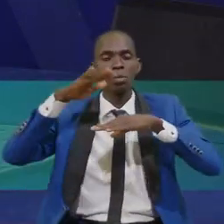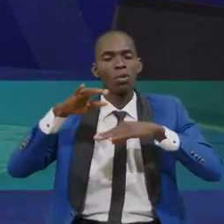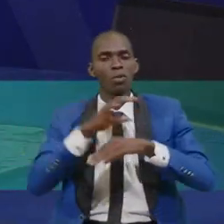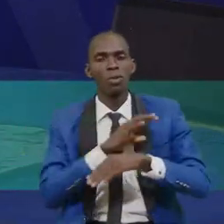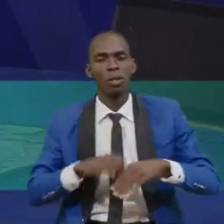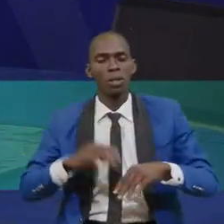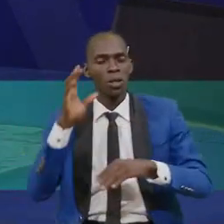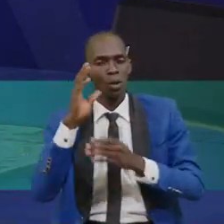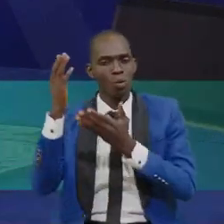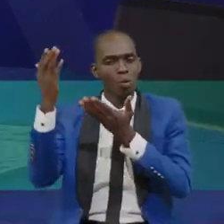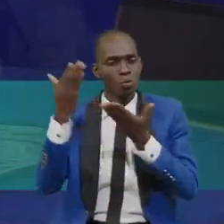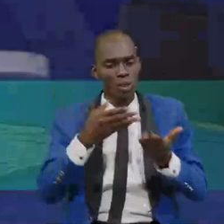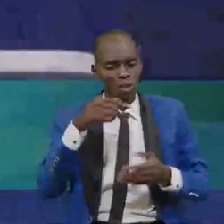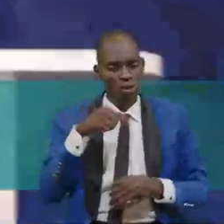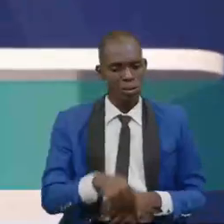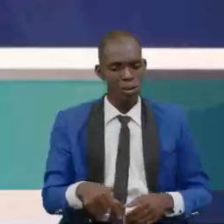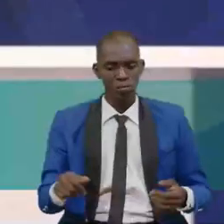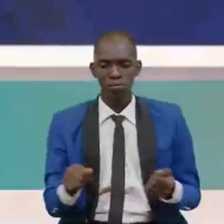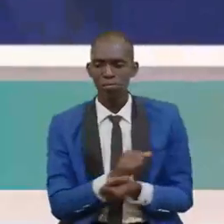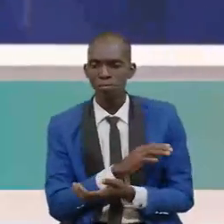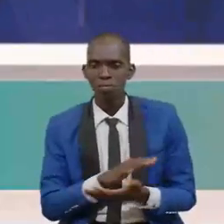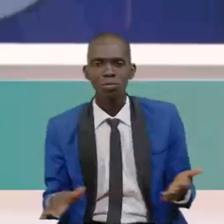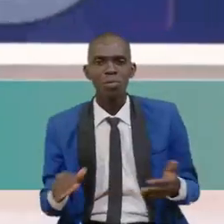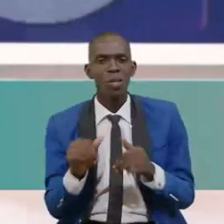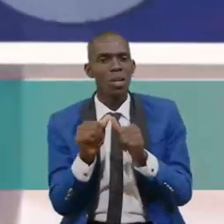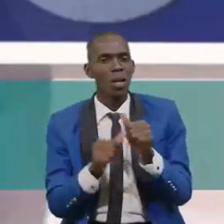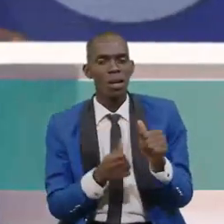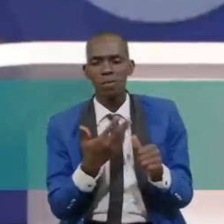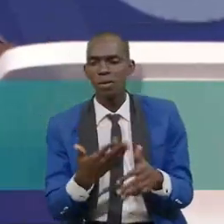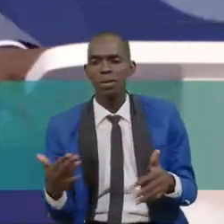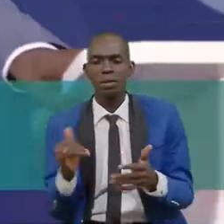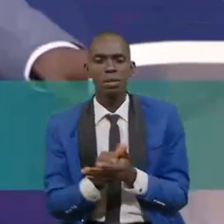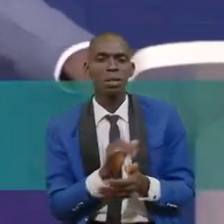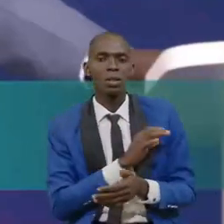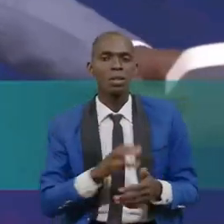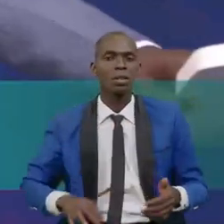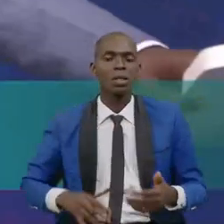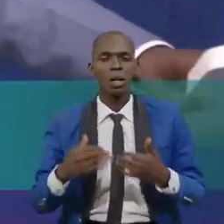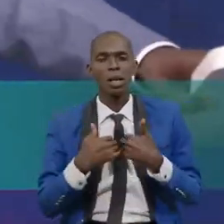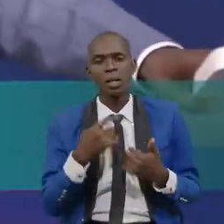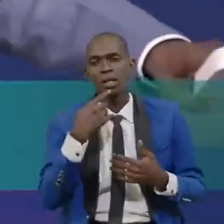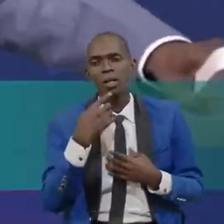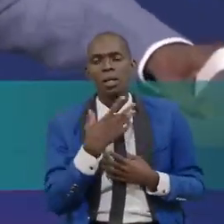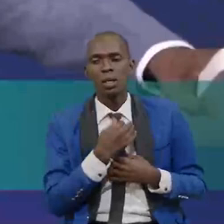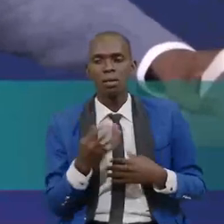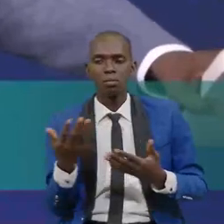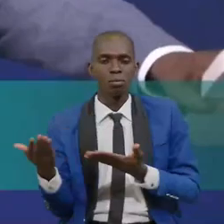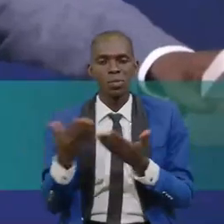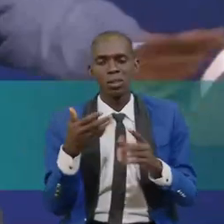ils démolissent, ils détruisent, ils dispersent tout ce que Christ avait dit. Et ils se